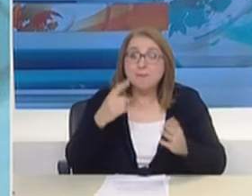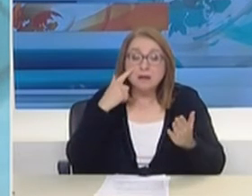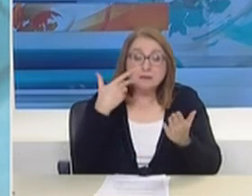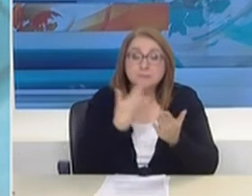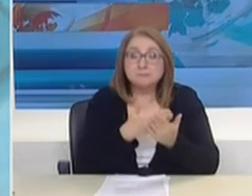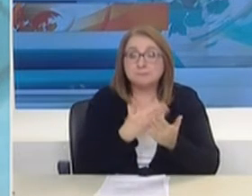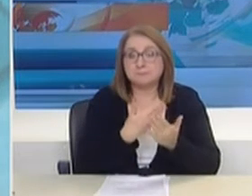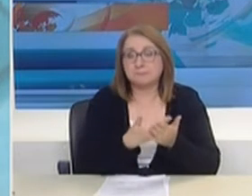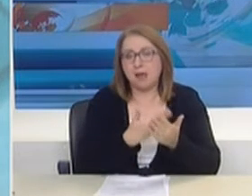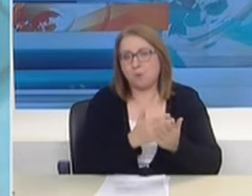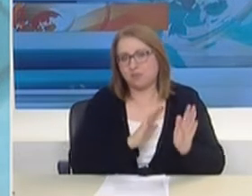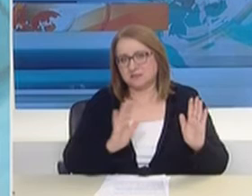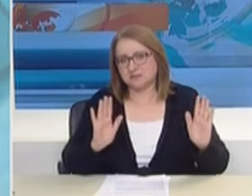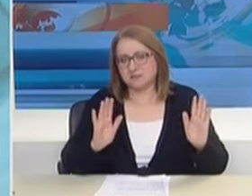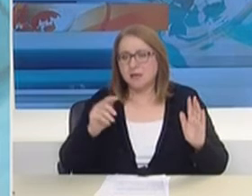συζήτηση